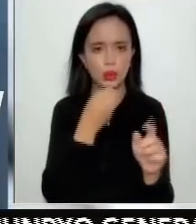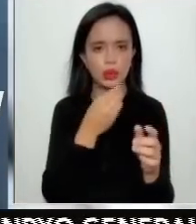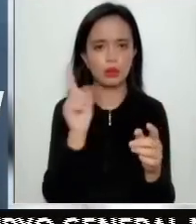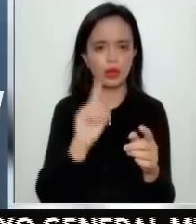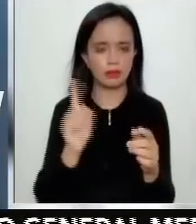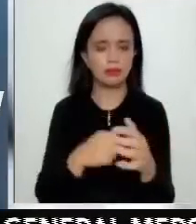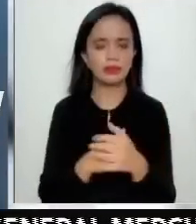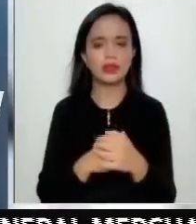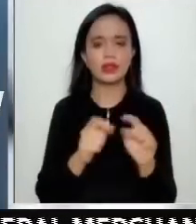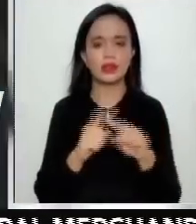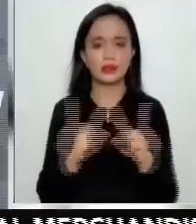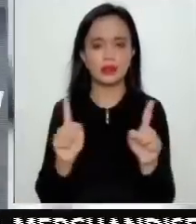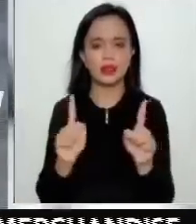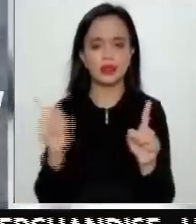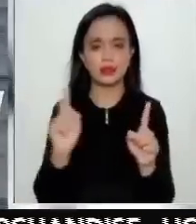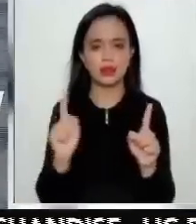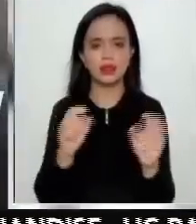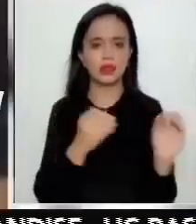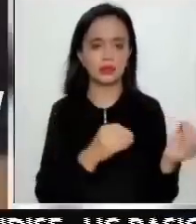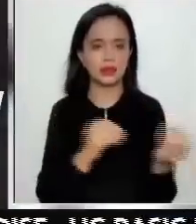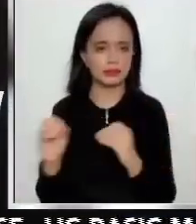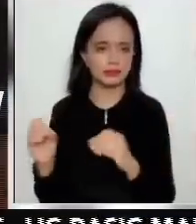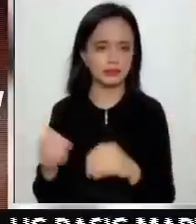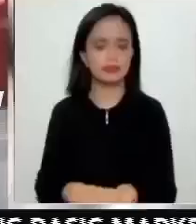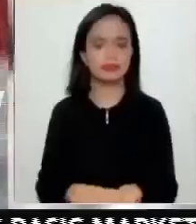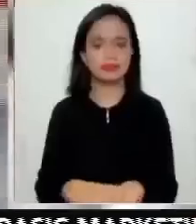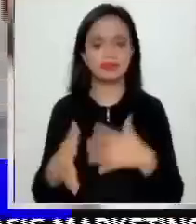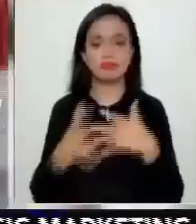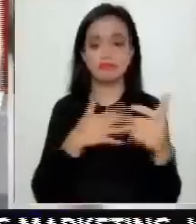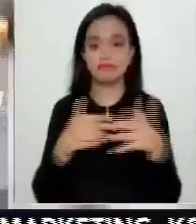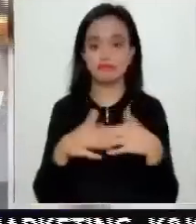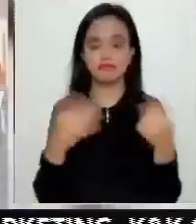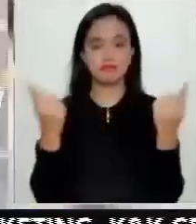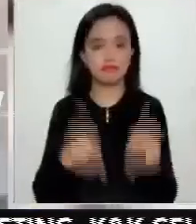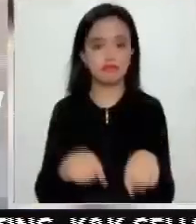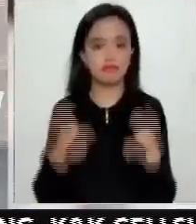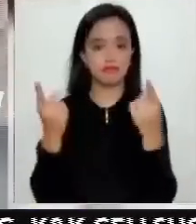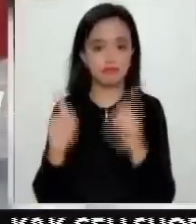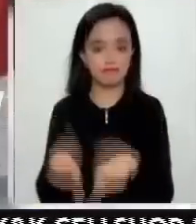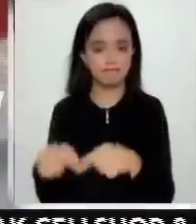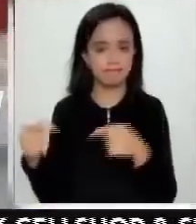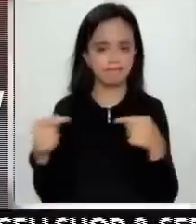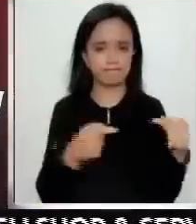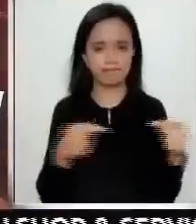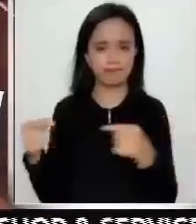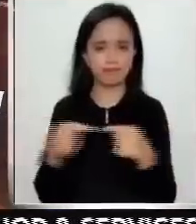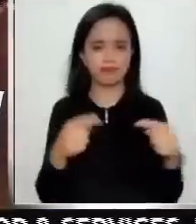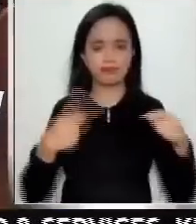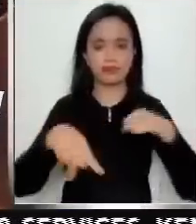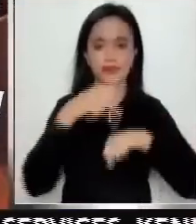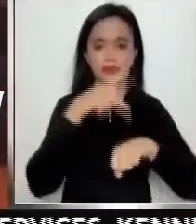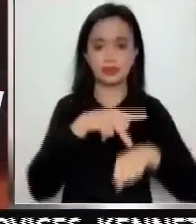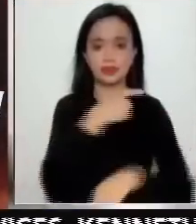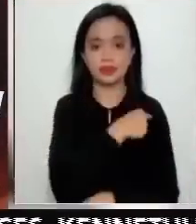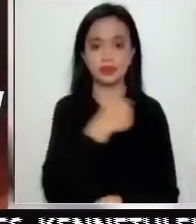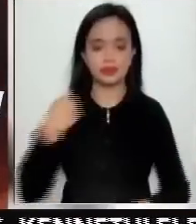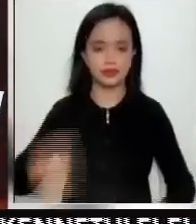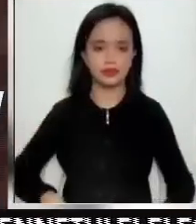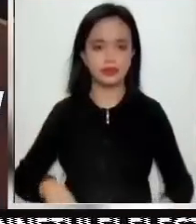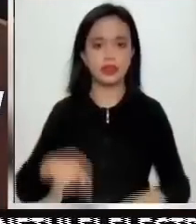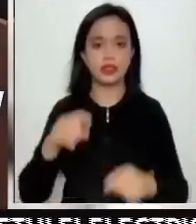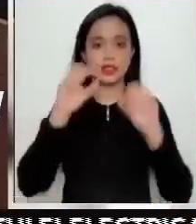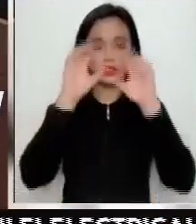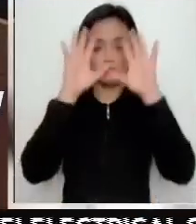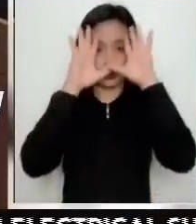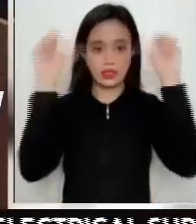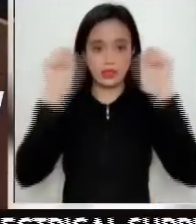of its ADR operations. Sa kabila ng mga insidente ng umiigting na tensyon sa pagitan ng Pilipinas sa China, nilinaw ng Pangulo na wala